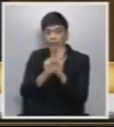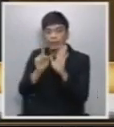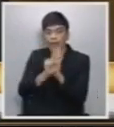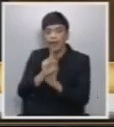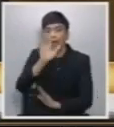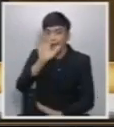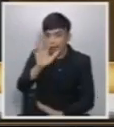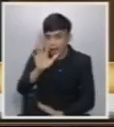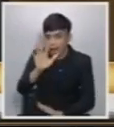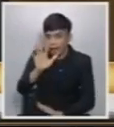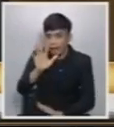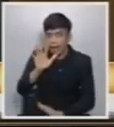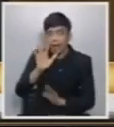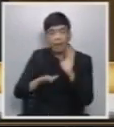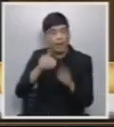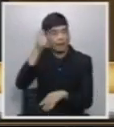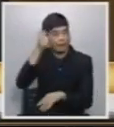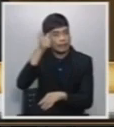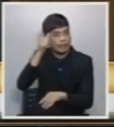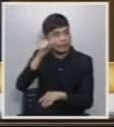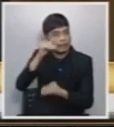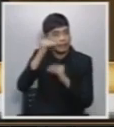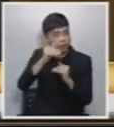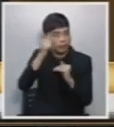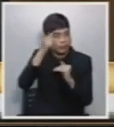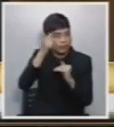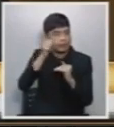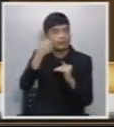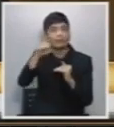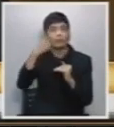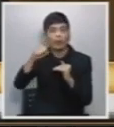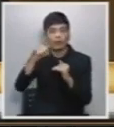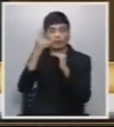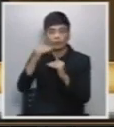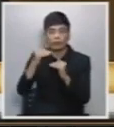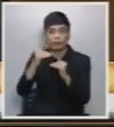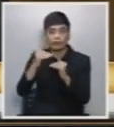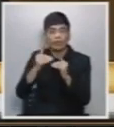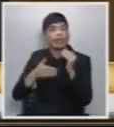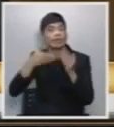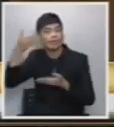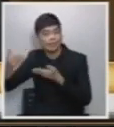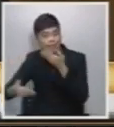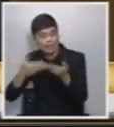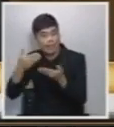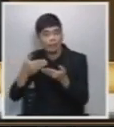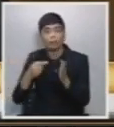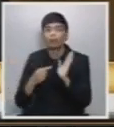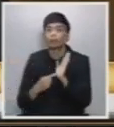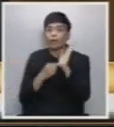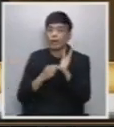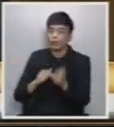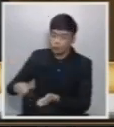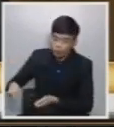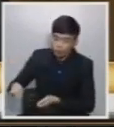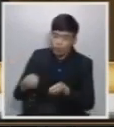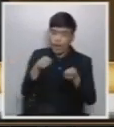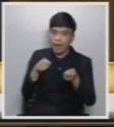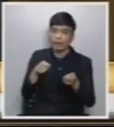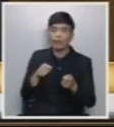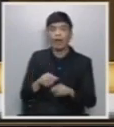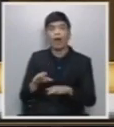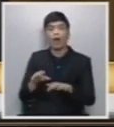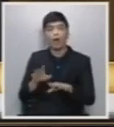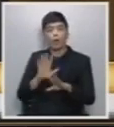ละไม่เกิน10วันแล้วก็ระบุไว้ด้วยว่าที่จัดนั้นคืองานสงกรานต์วันแรงง